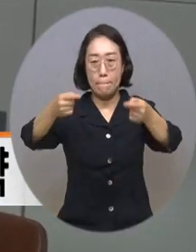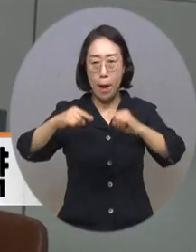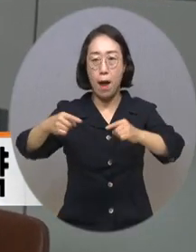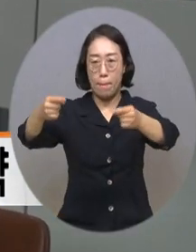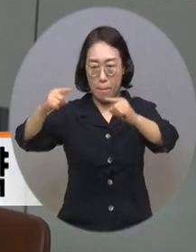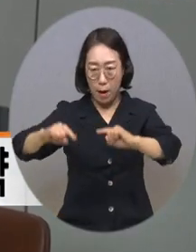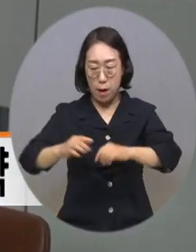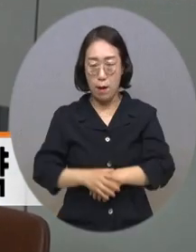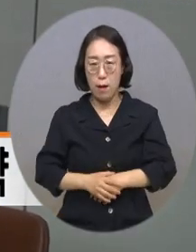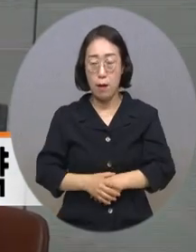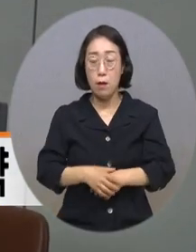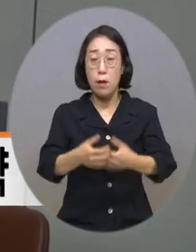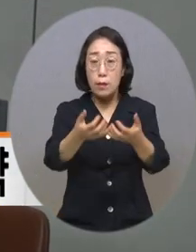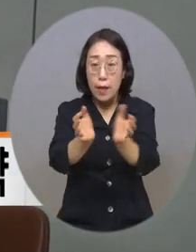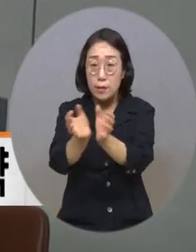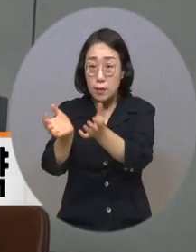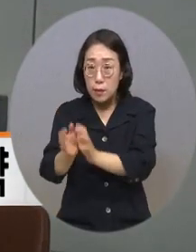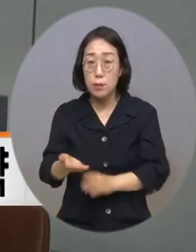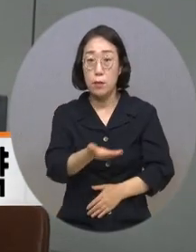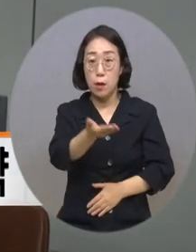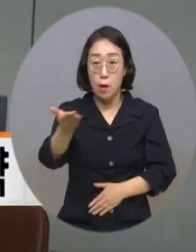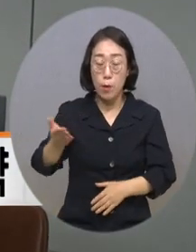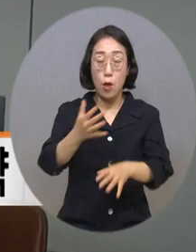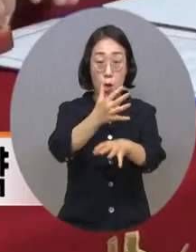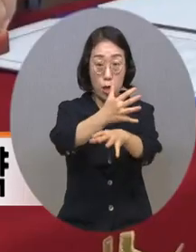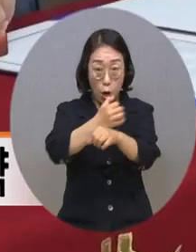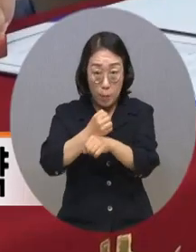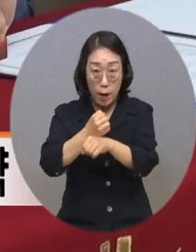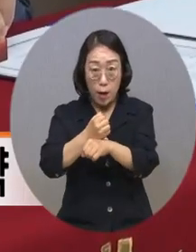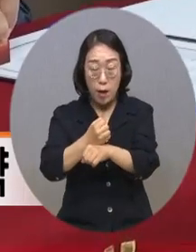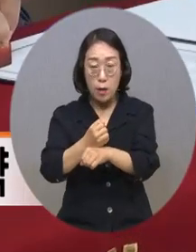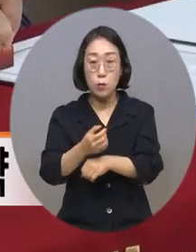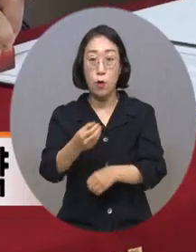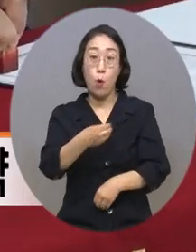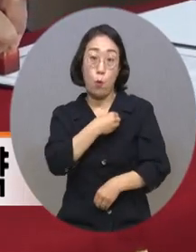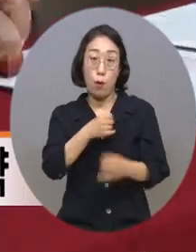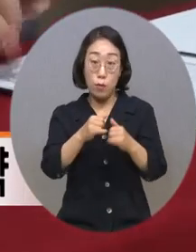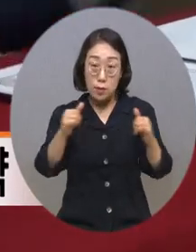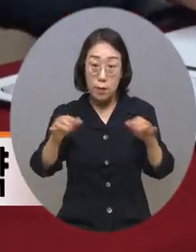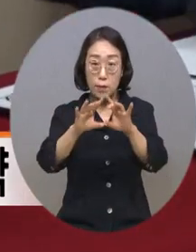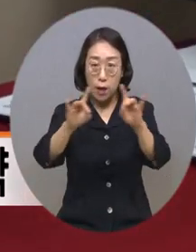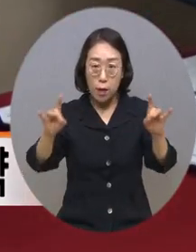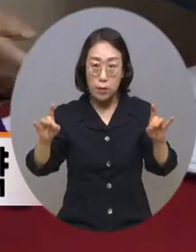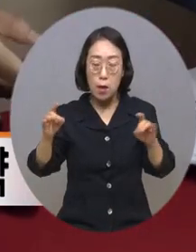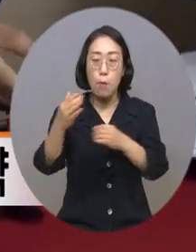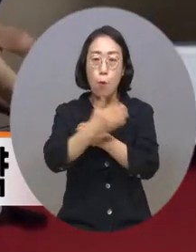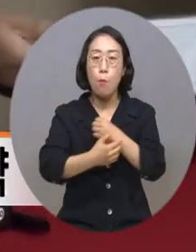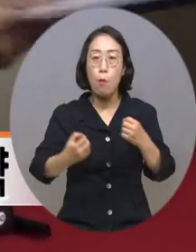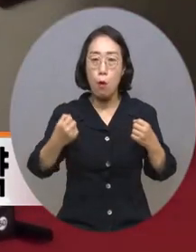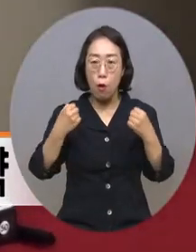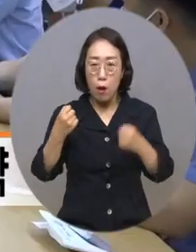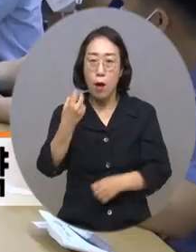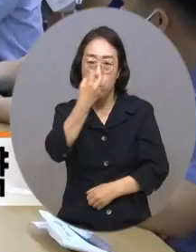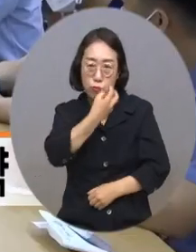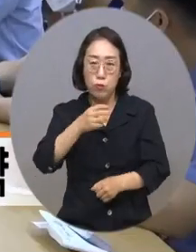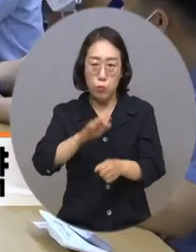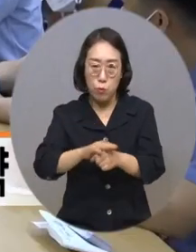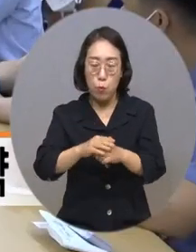관계자는 병원과의 업무 협약을 통해 회원들의 건강을 지키며 더욱 활발한 자원활동으로